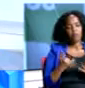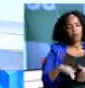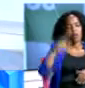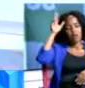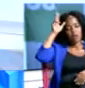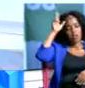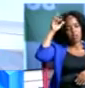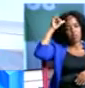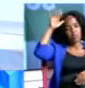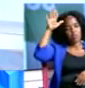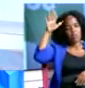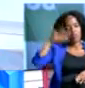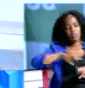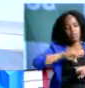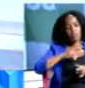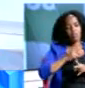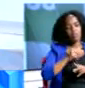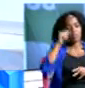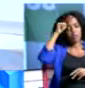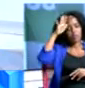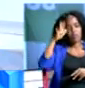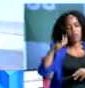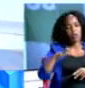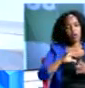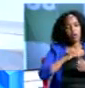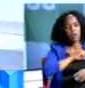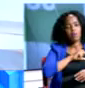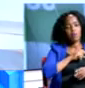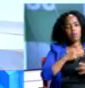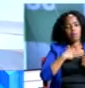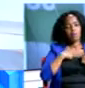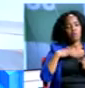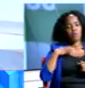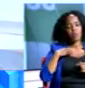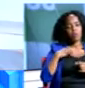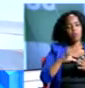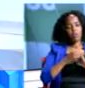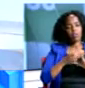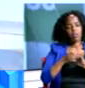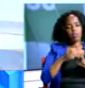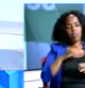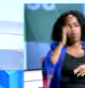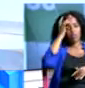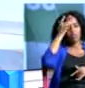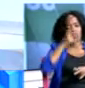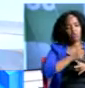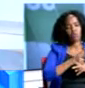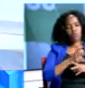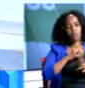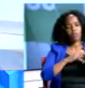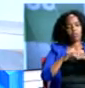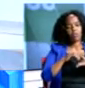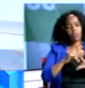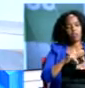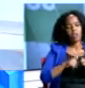Aadaan nama dhibee kana ittisuudhaaf rakkisaa ta'uu ni danda'a. Amalli nama dhuunfaa dhibee kana ittisuudhaaf xiqqoo